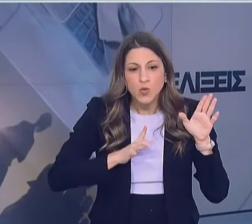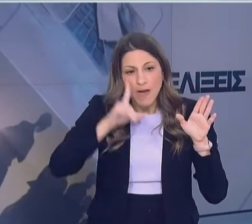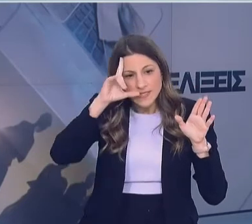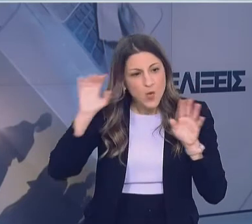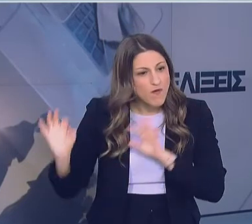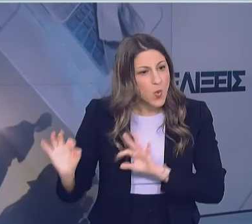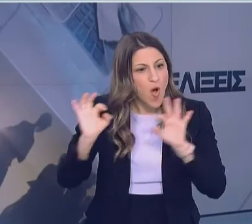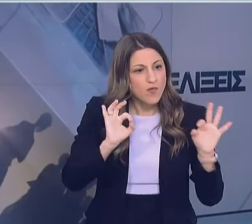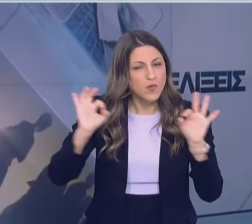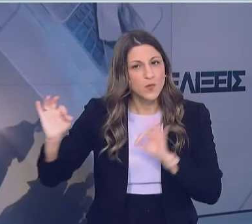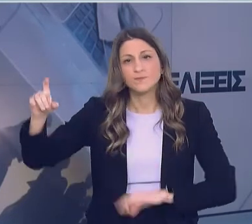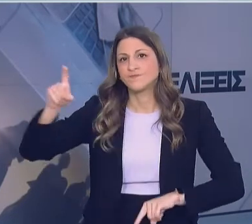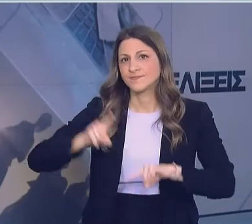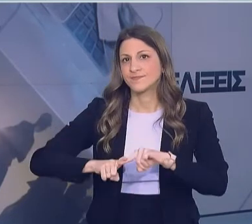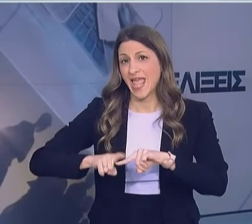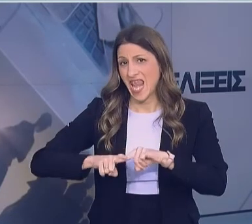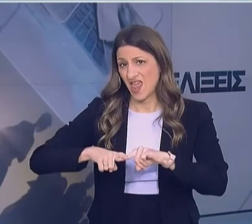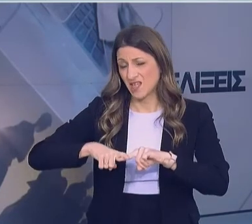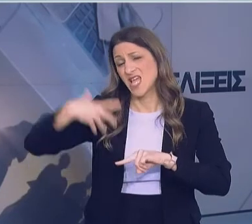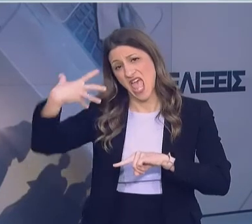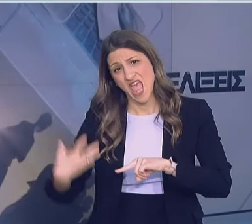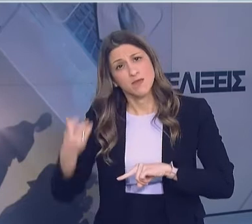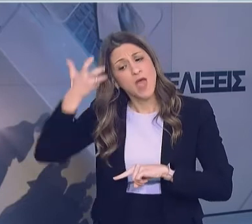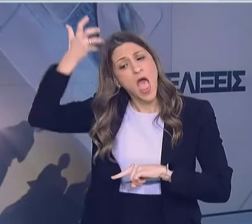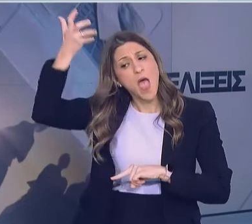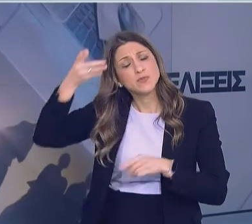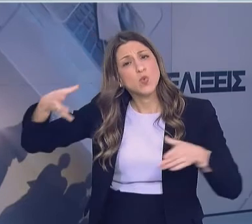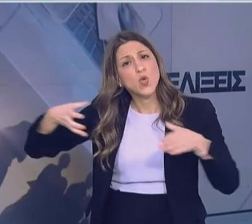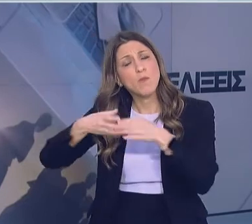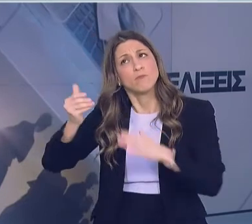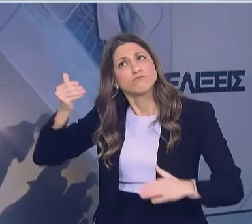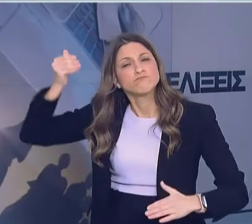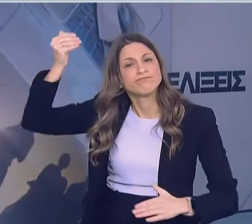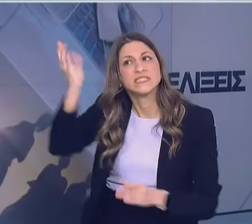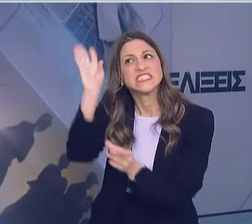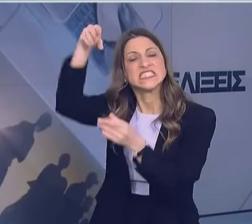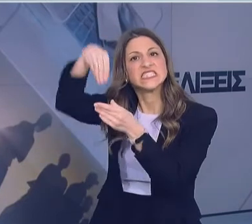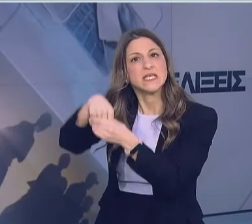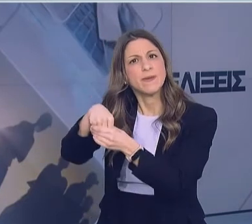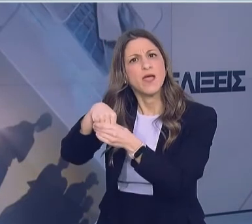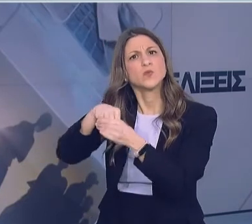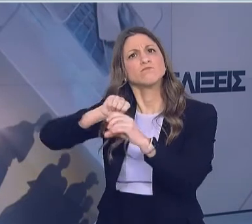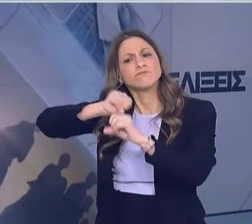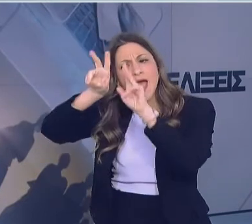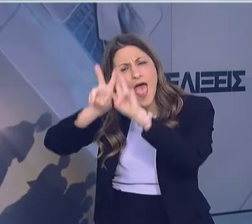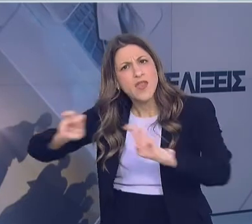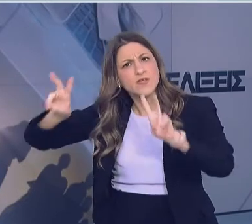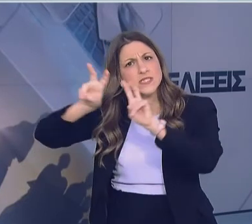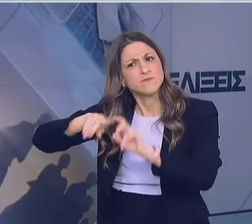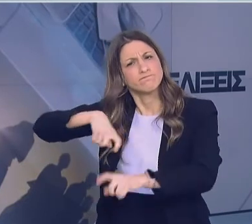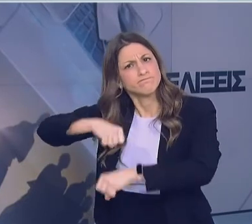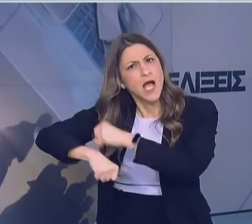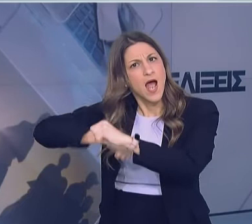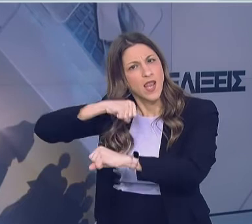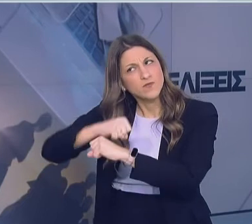Η πατρίδα μας έχει εξαιρετικά υψηλού επίπεδου επιστημονικές ομάδες, οι οποίες συμμετέχουν σε ερευνητικές προσπάθειες για το νέο ιό, οι οποίες θα περάσουν